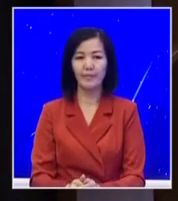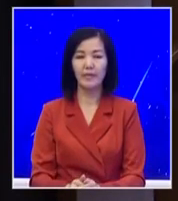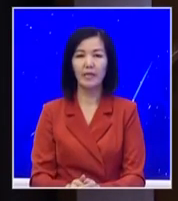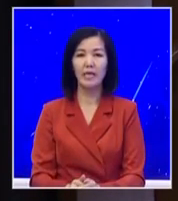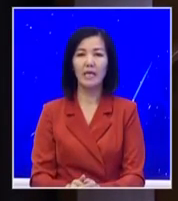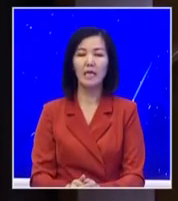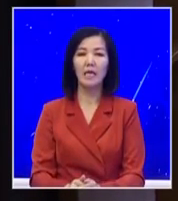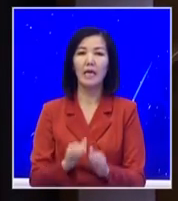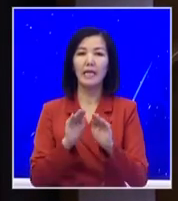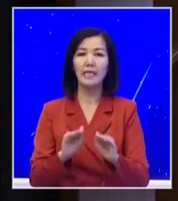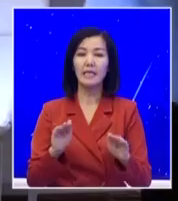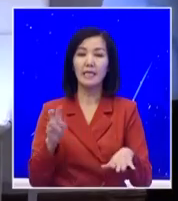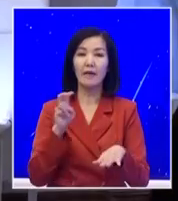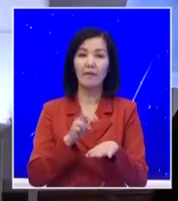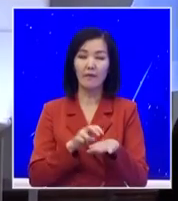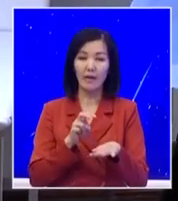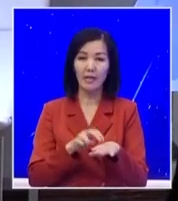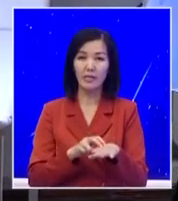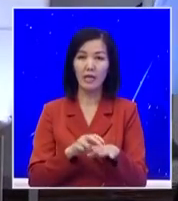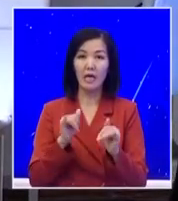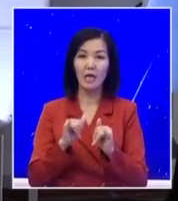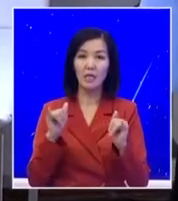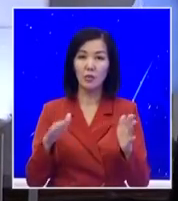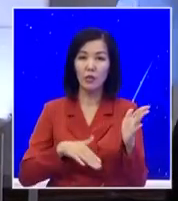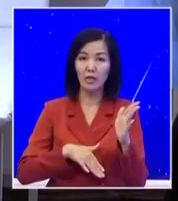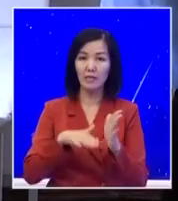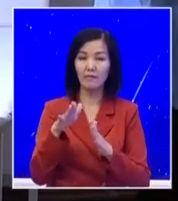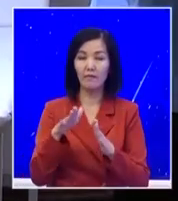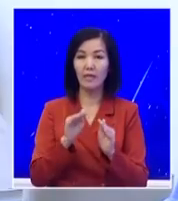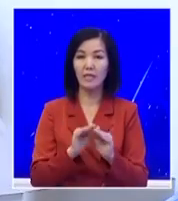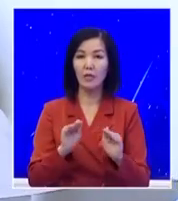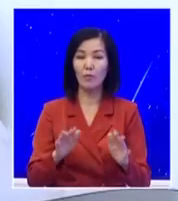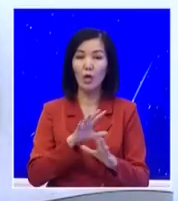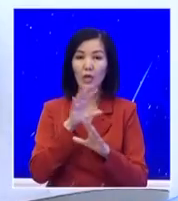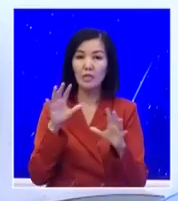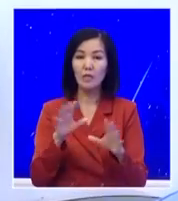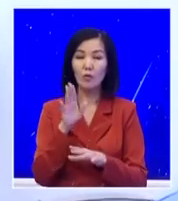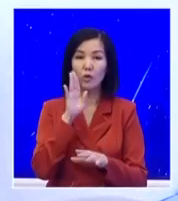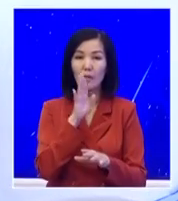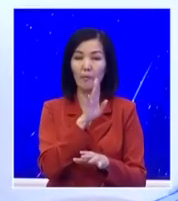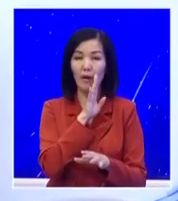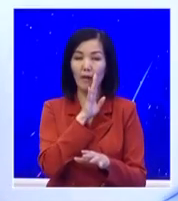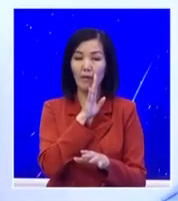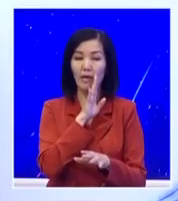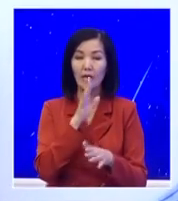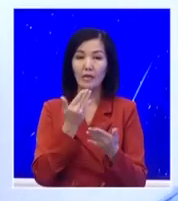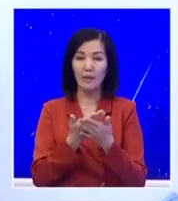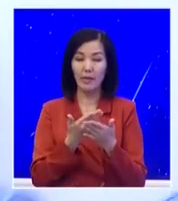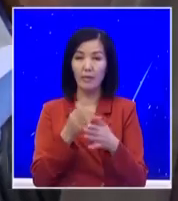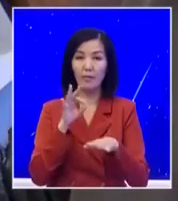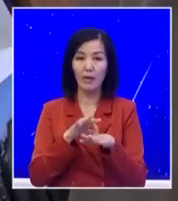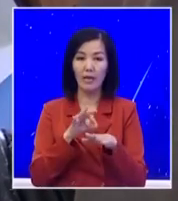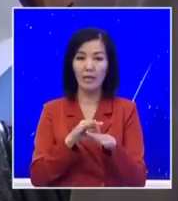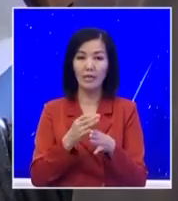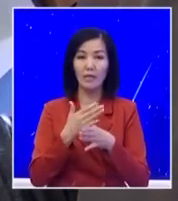Детский врач – это главный очевидец того, как растет и развивается ребенок. И когда заботливая мама не может уберечь дитя от хвори и простуды, на помощь